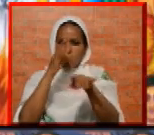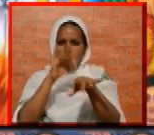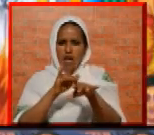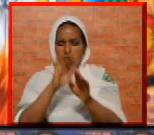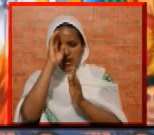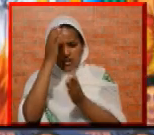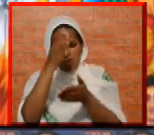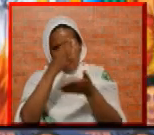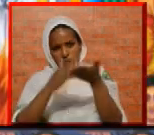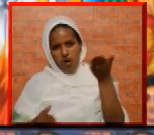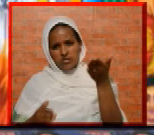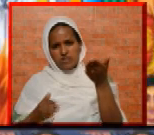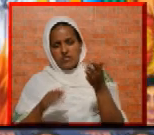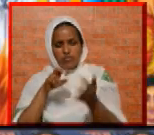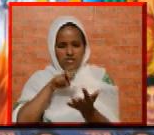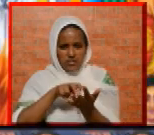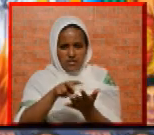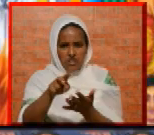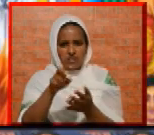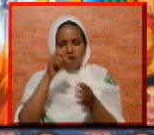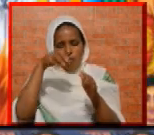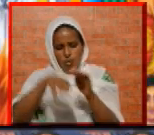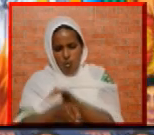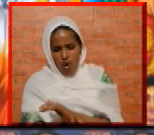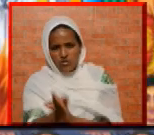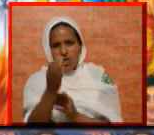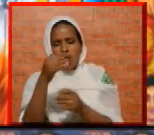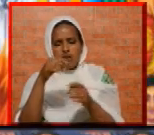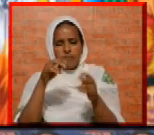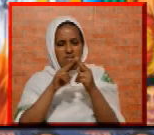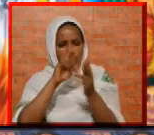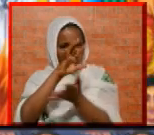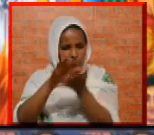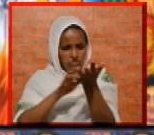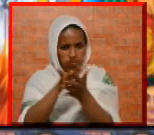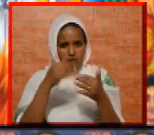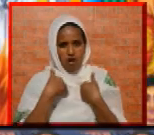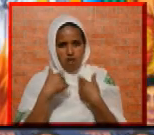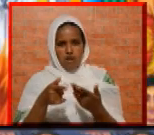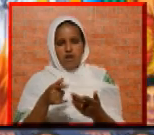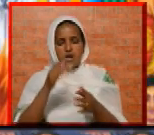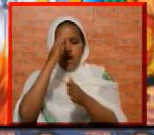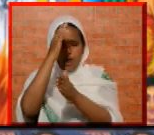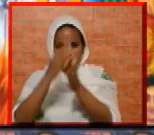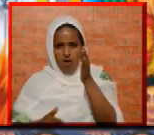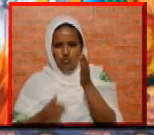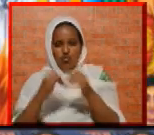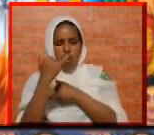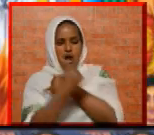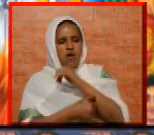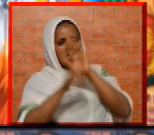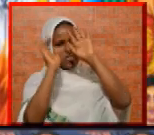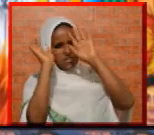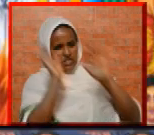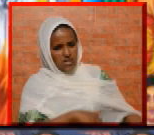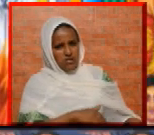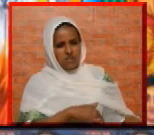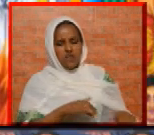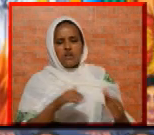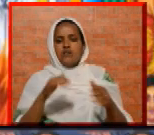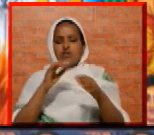ዘመን ግማሾቹ በስደት በምድረ በዳ በዋሻ በፍርኩታ ተቀበዝብዟል። ግማሾቹም ሀገር